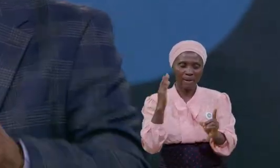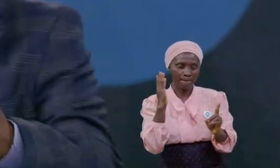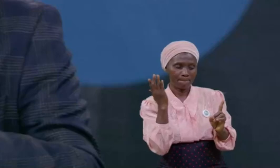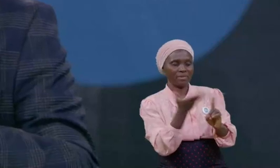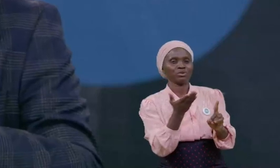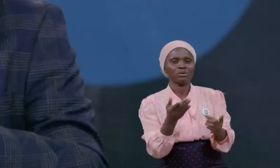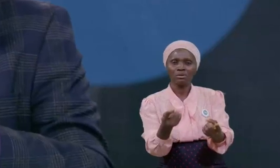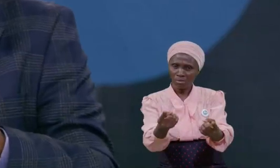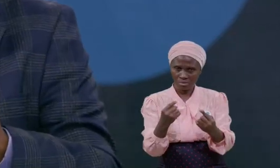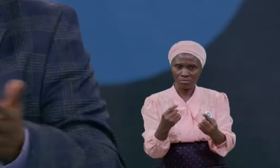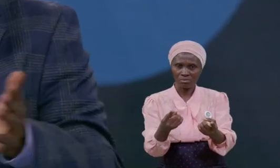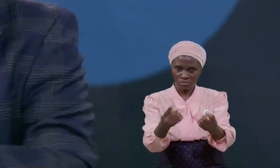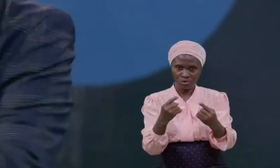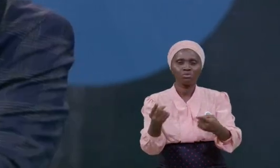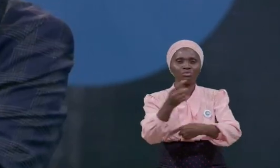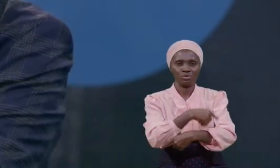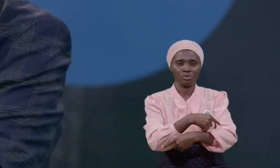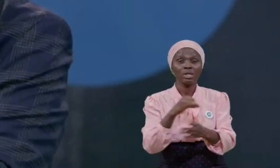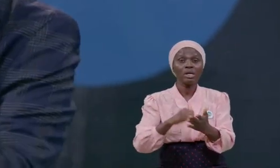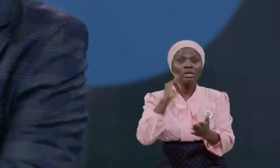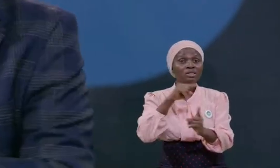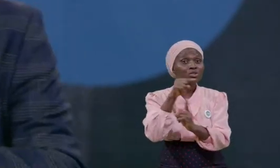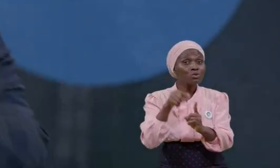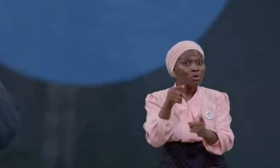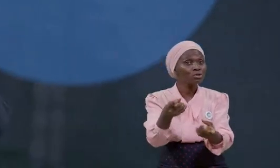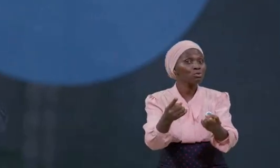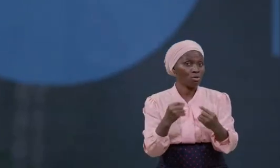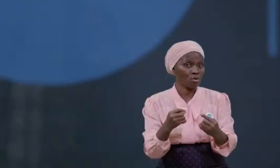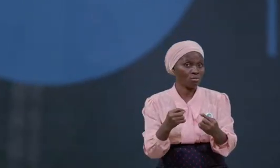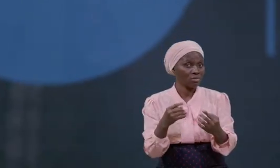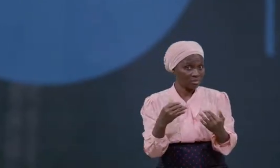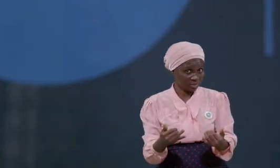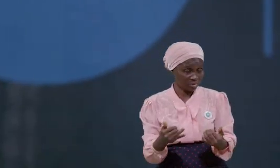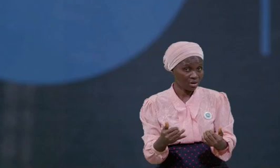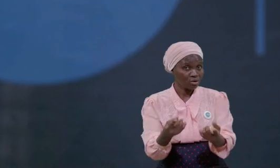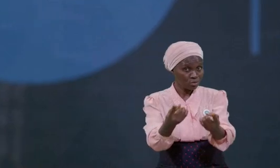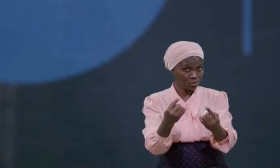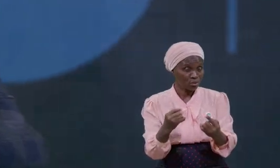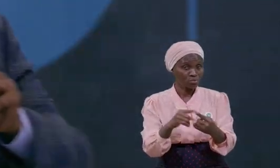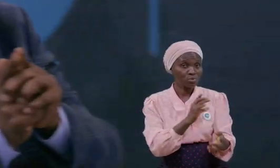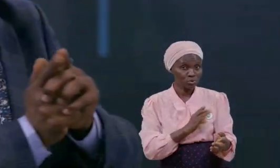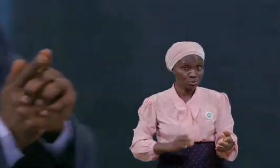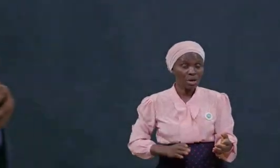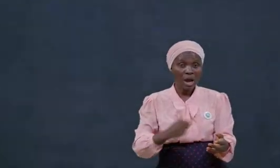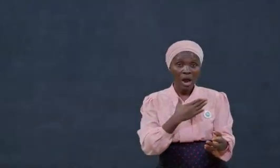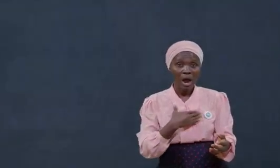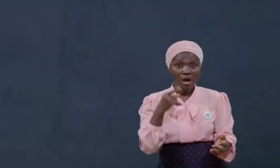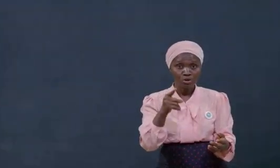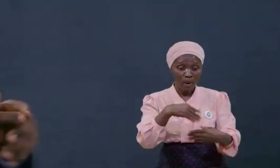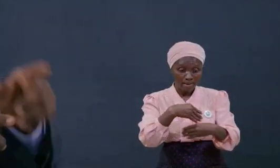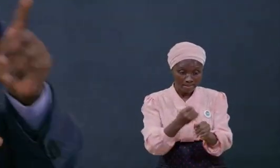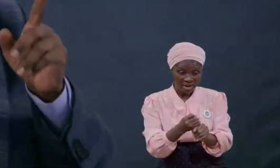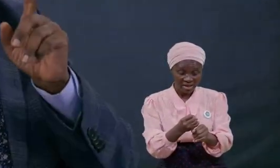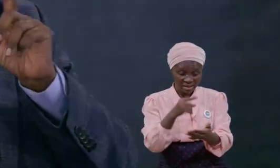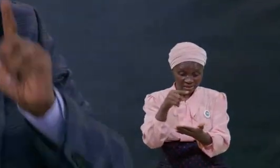quand tu viens à Christ et tu fais de ce jour son jour. Presque